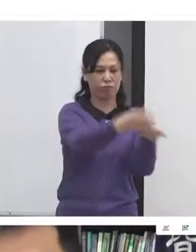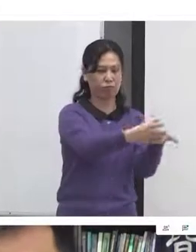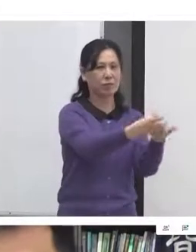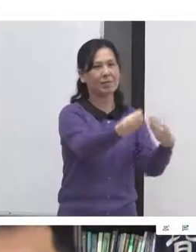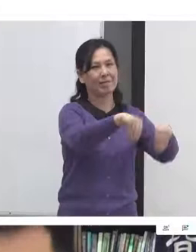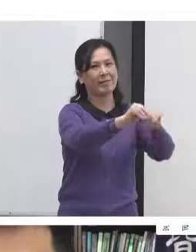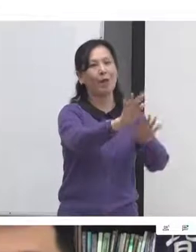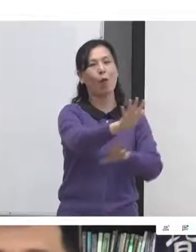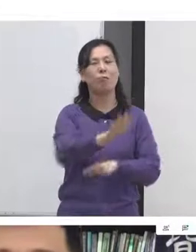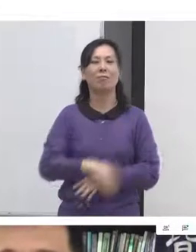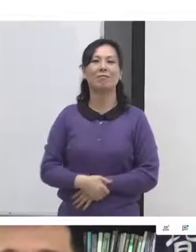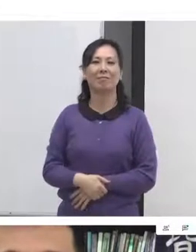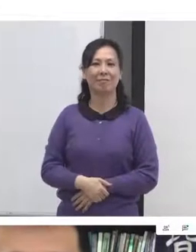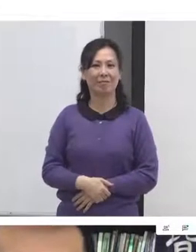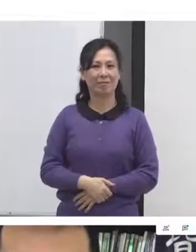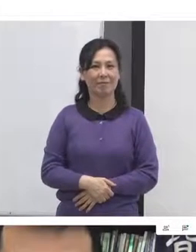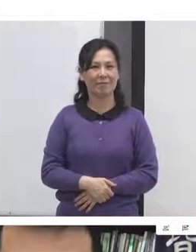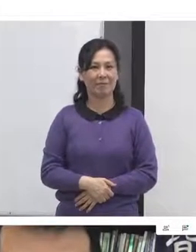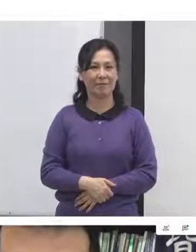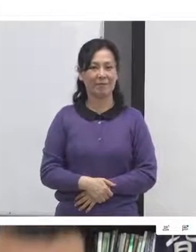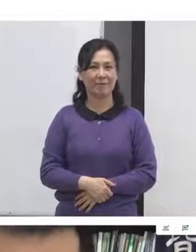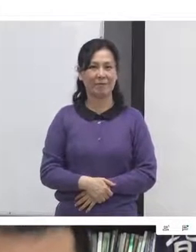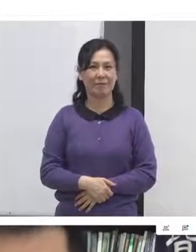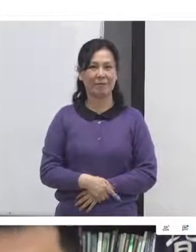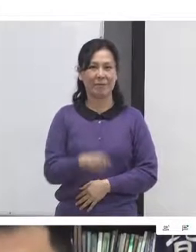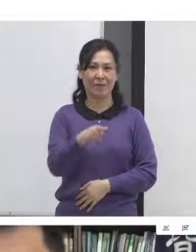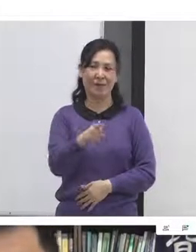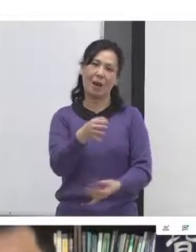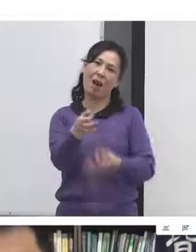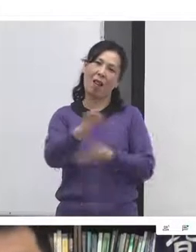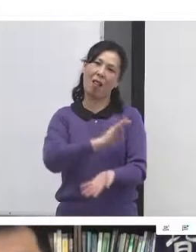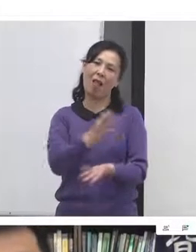子。啊，他是绝卖品，不好意思。